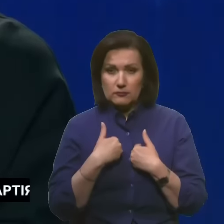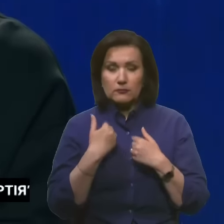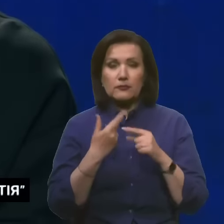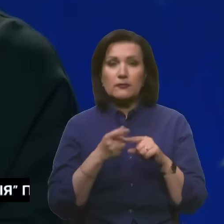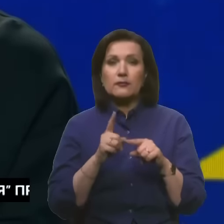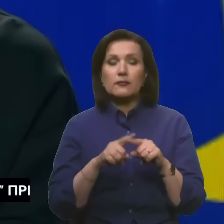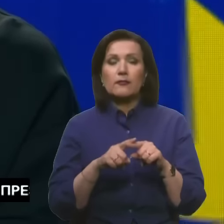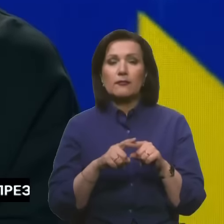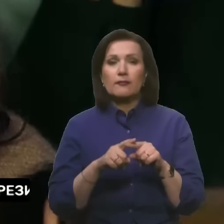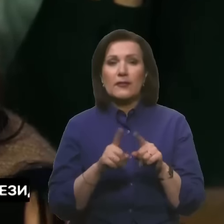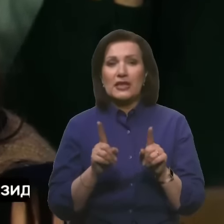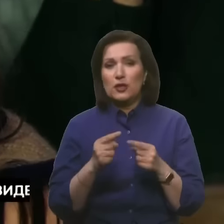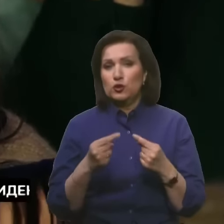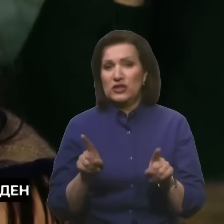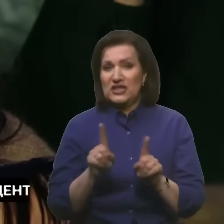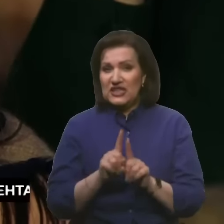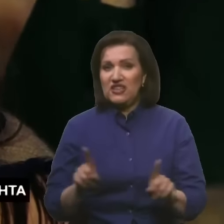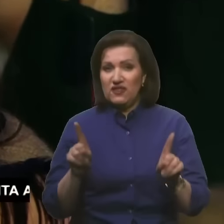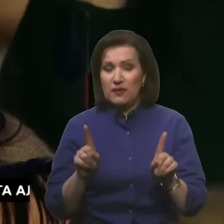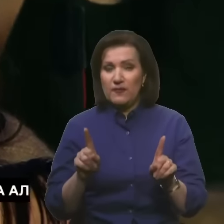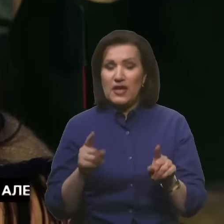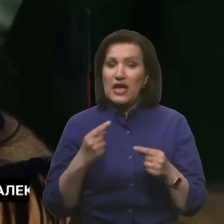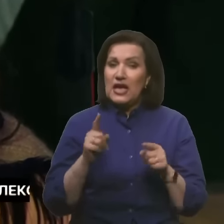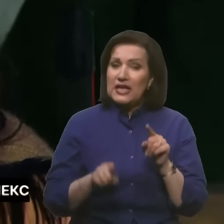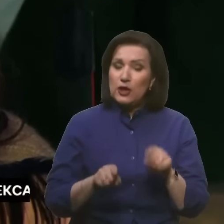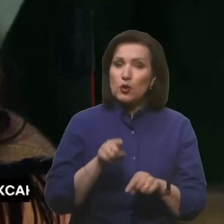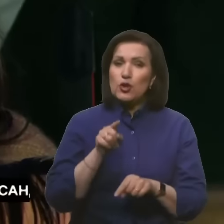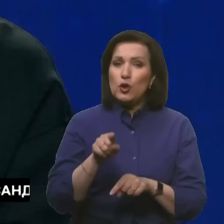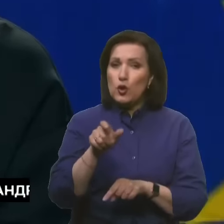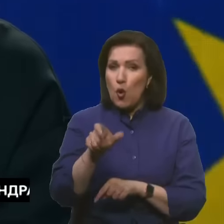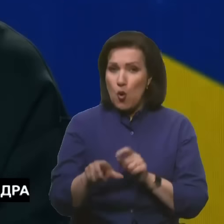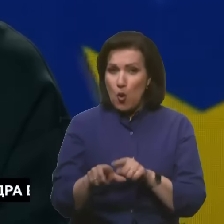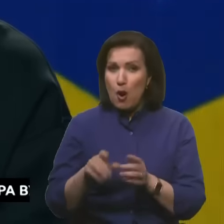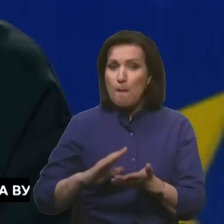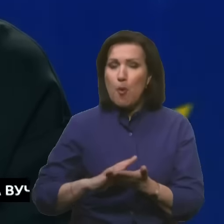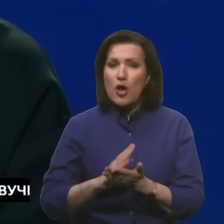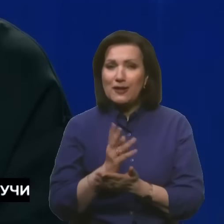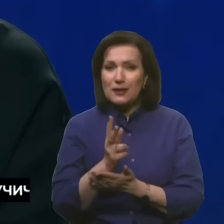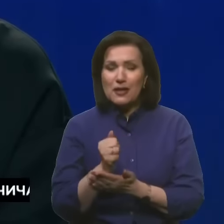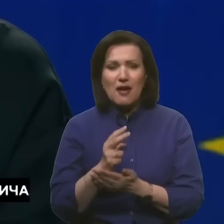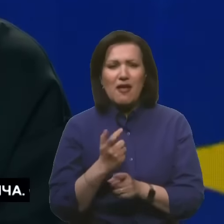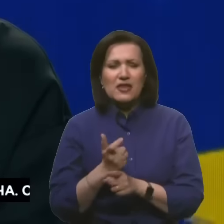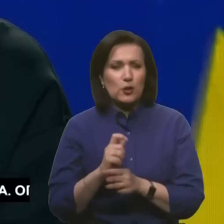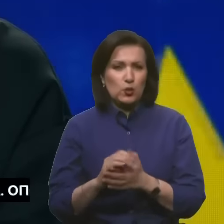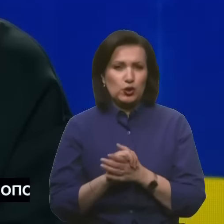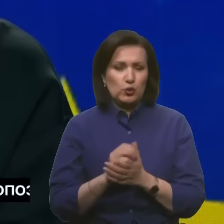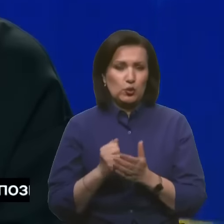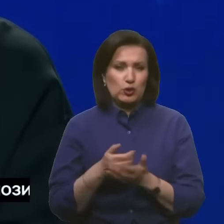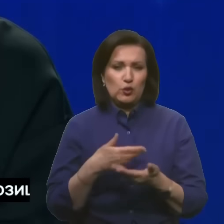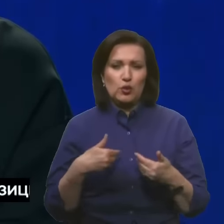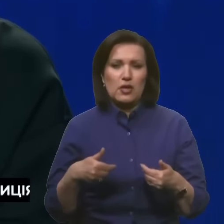це дещо дивно, тому що іноді його політика не дуже дружня до